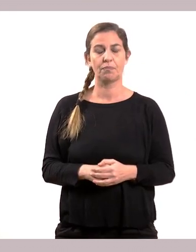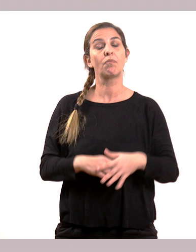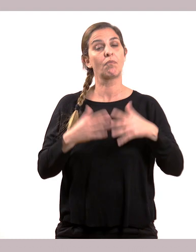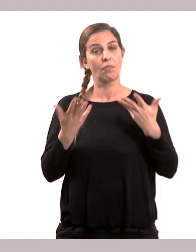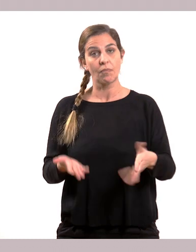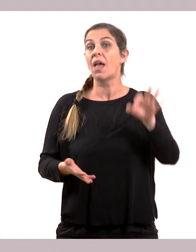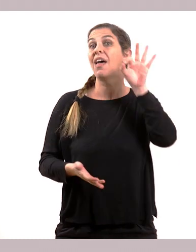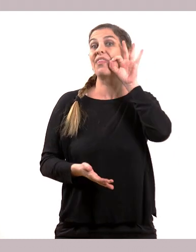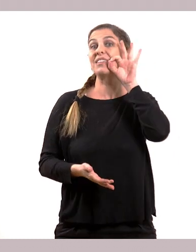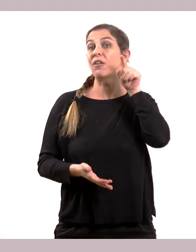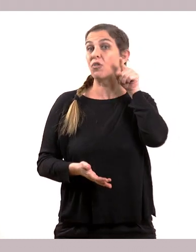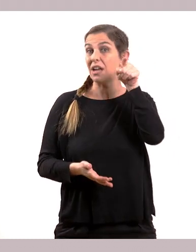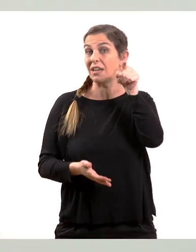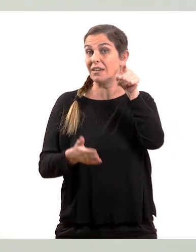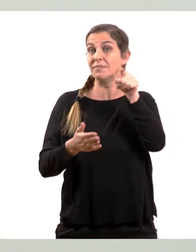Θεσσαλονίκη.